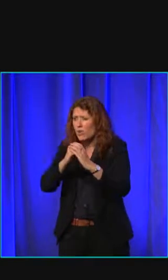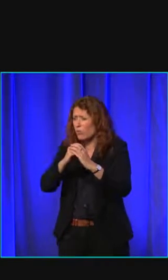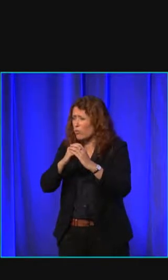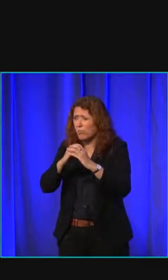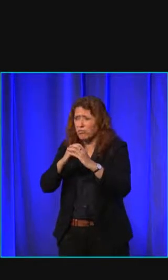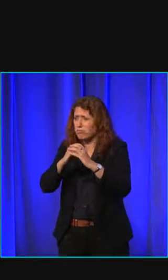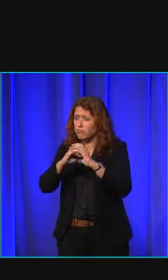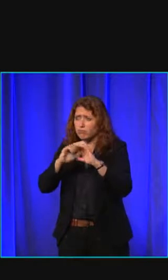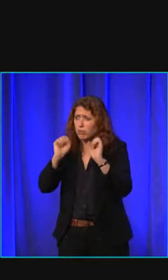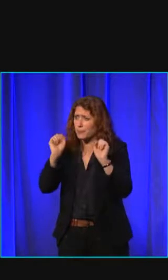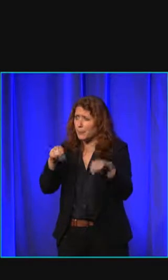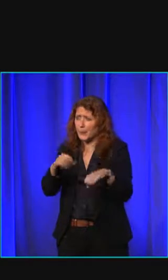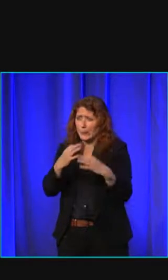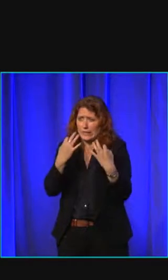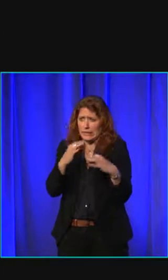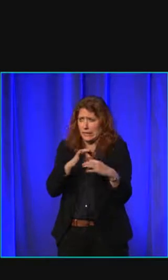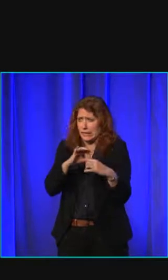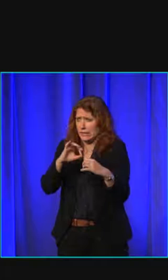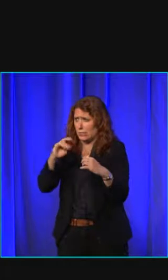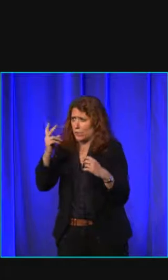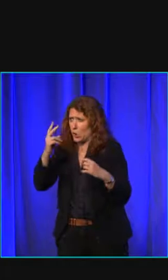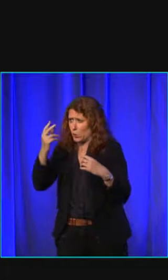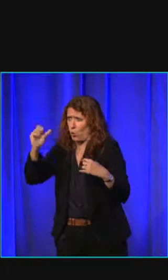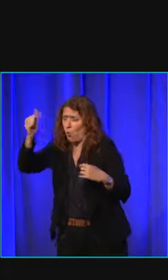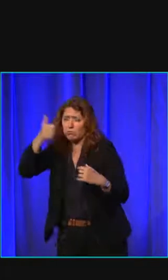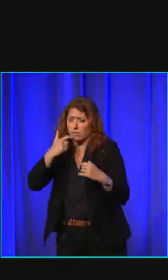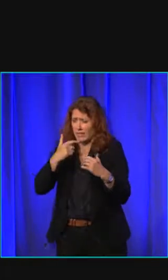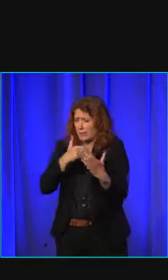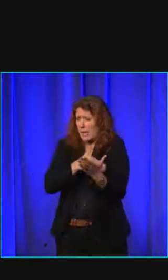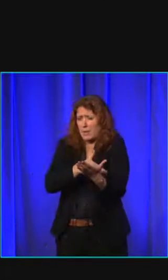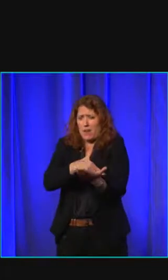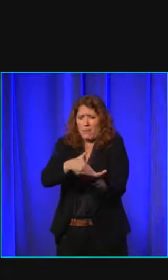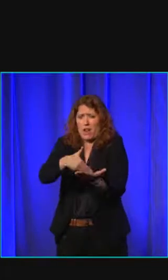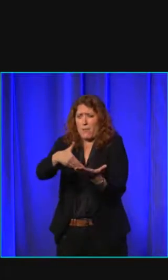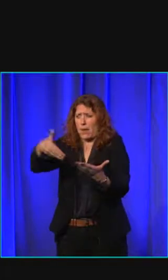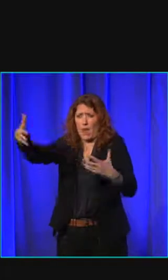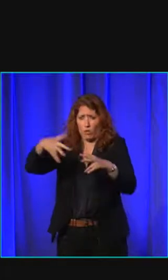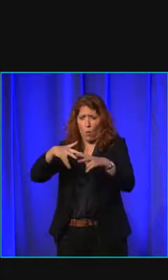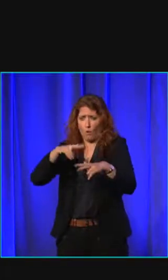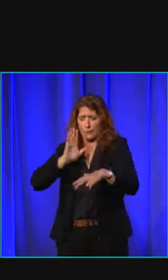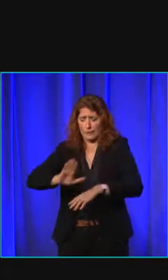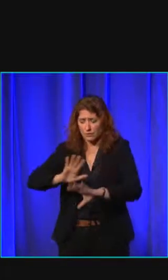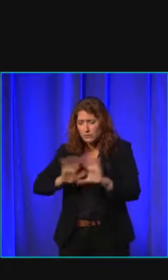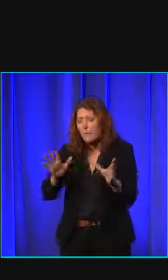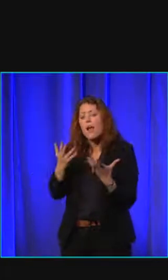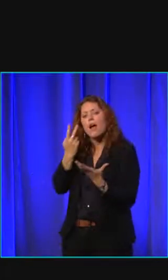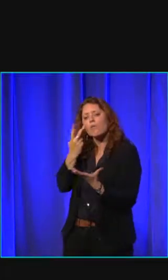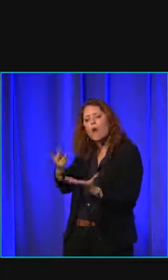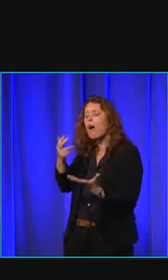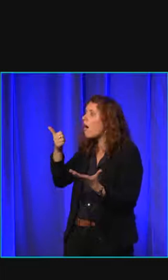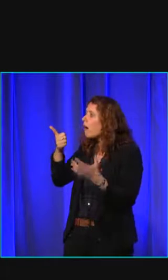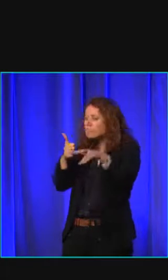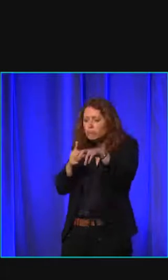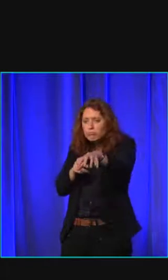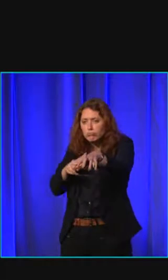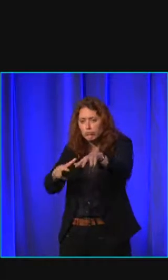la puissance 11, donc c'est des milliards et des milliards. Donc là, de manière très schématique, on voit qu'un neurone est connecté à un autre neurone et